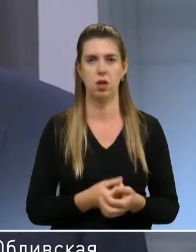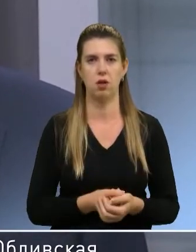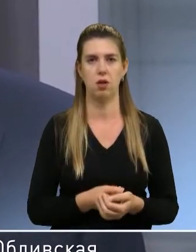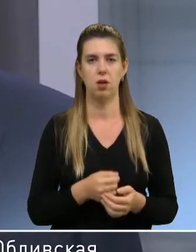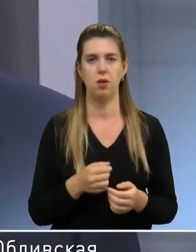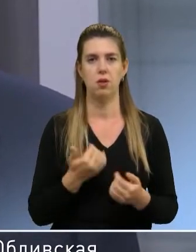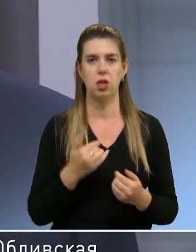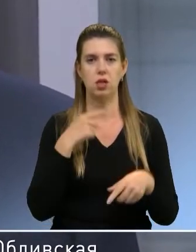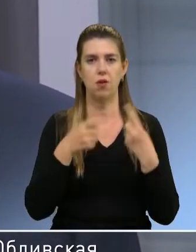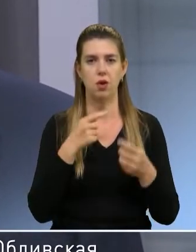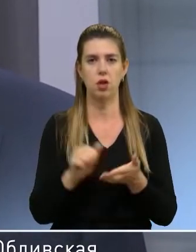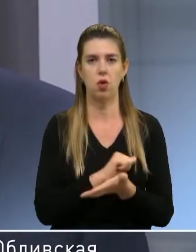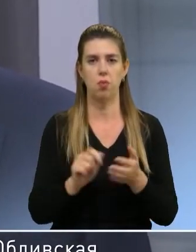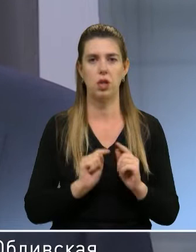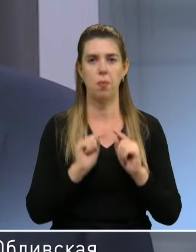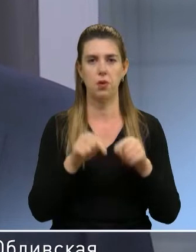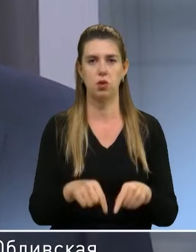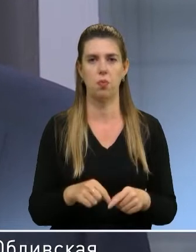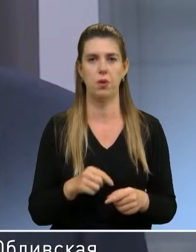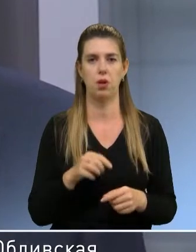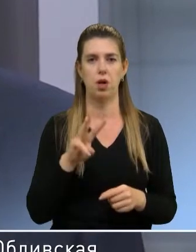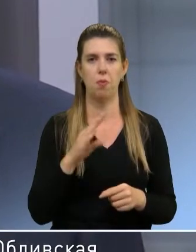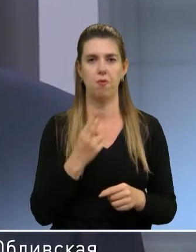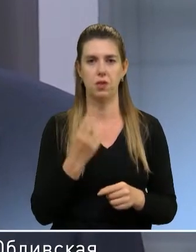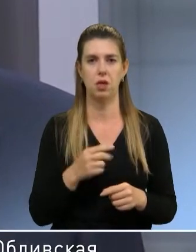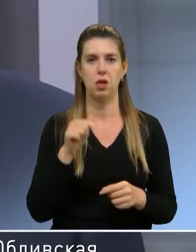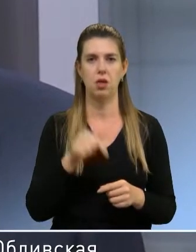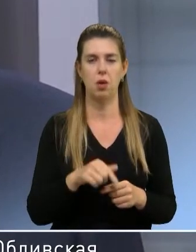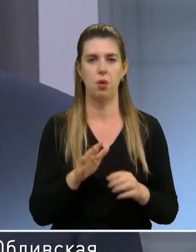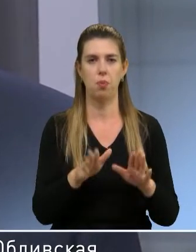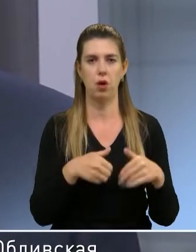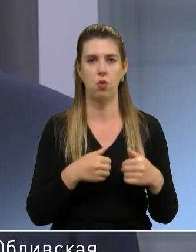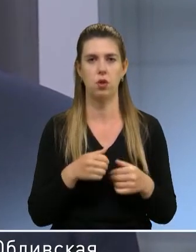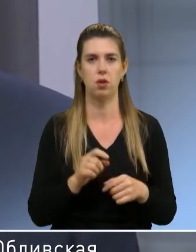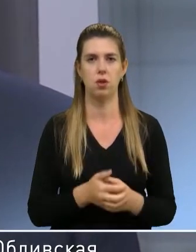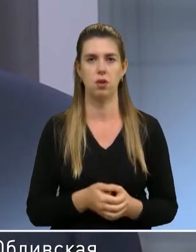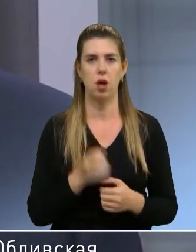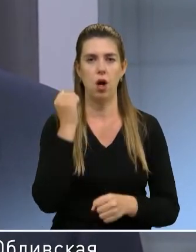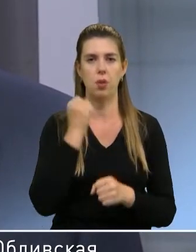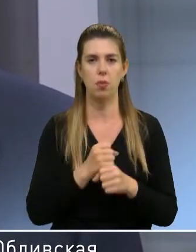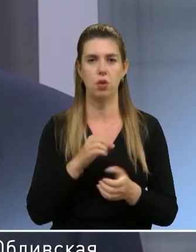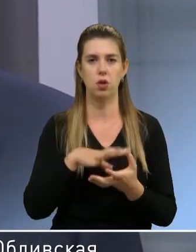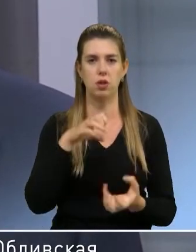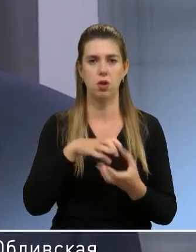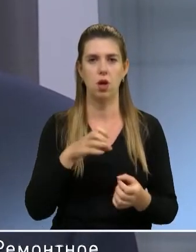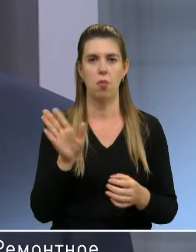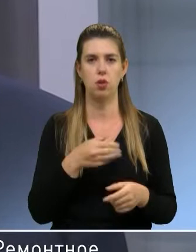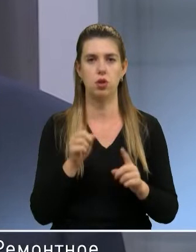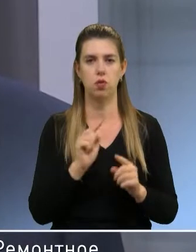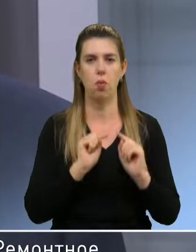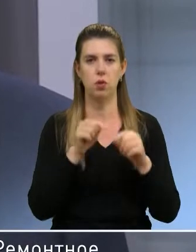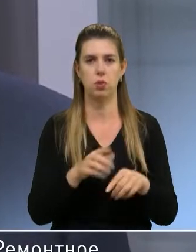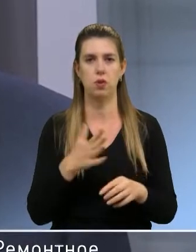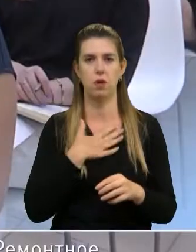сейчас говорим о том, что документы поступают в МФЦ, там они проходят предварительную обработку, сканирование, после чего поступают в